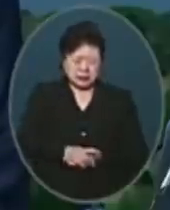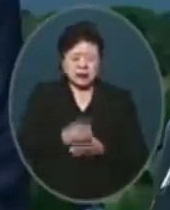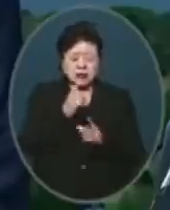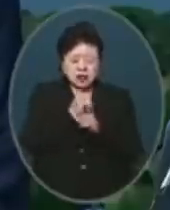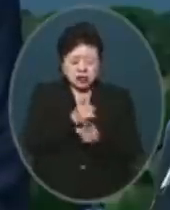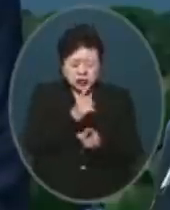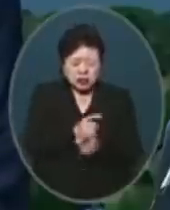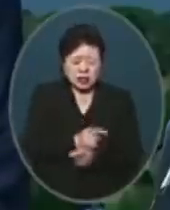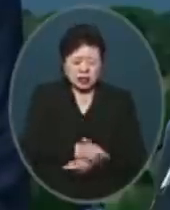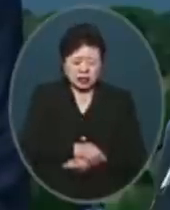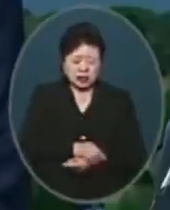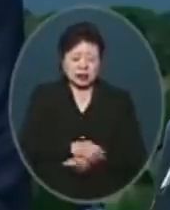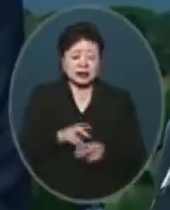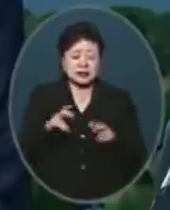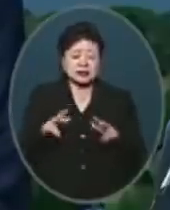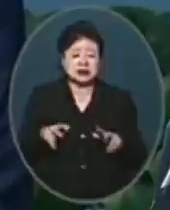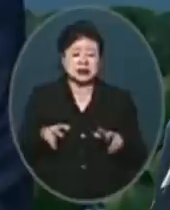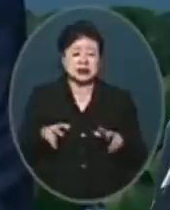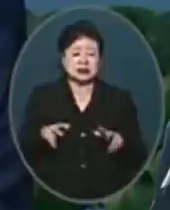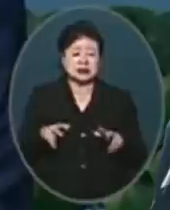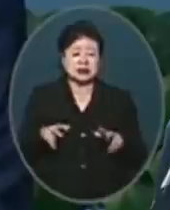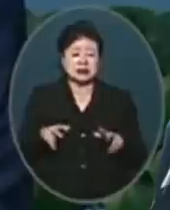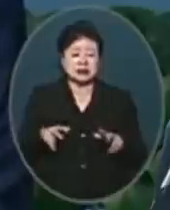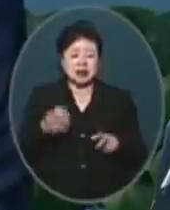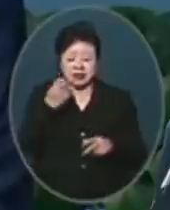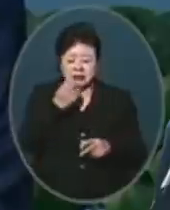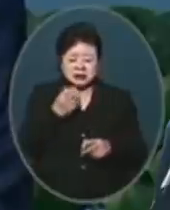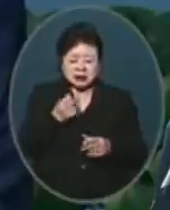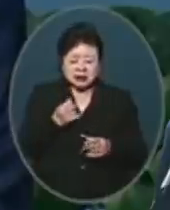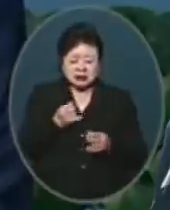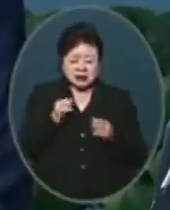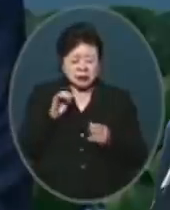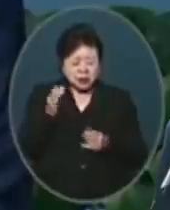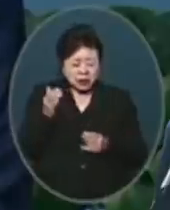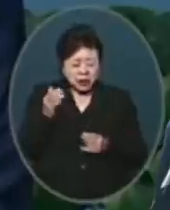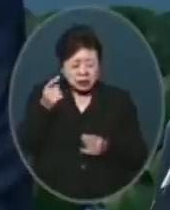이겨놨는데 이제 정상적인 사람이